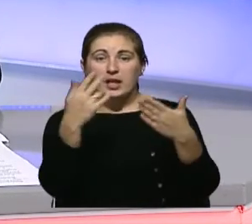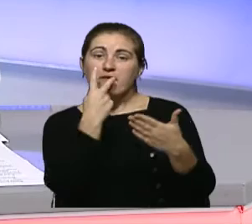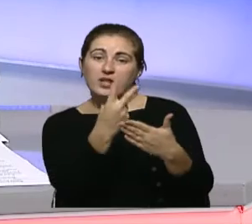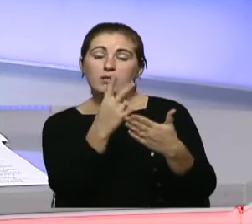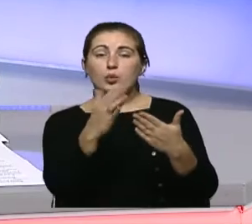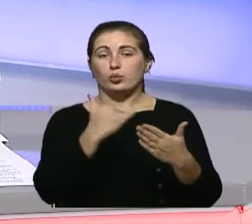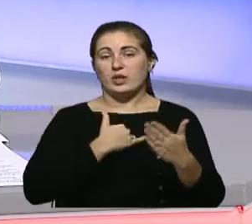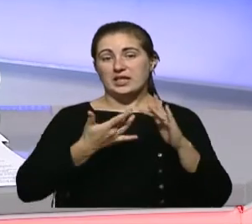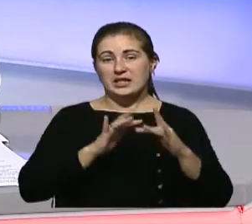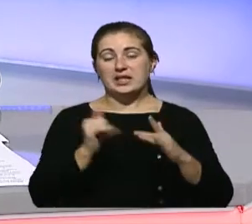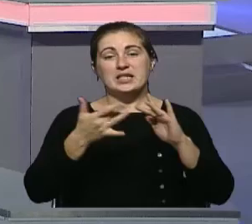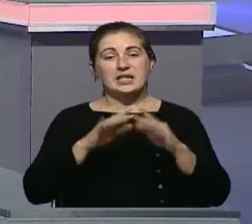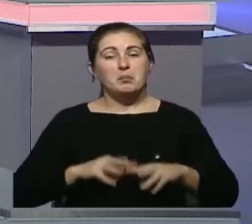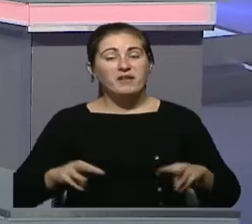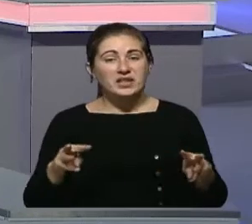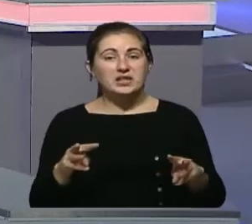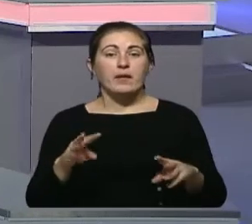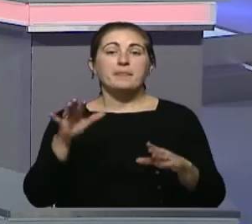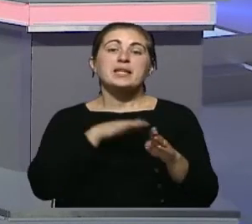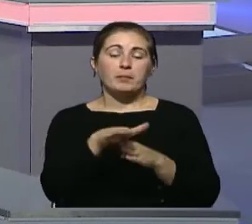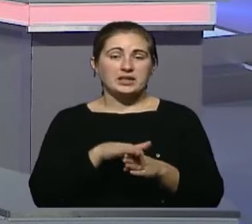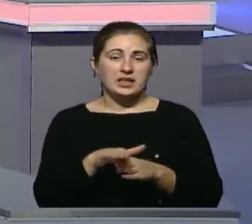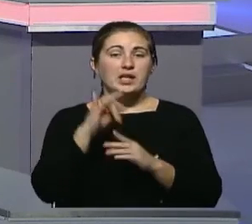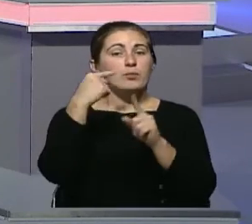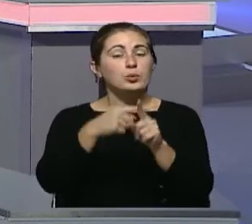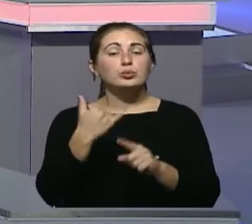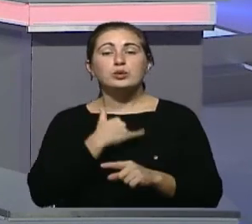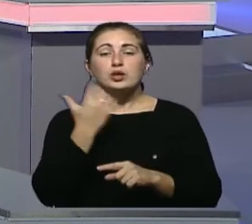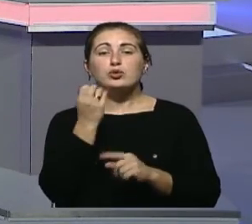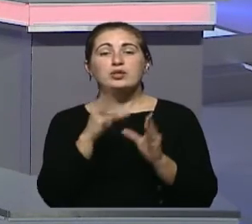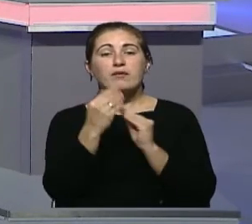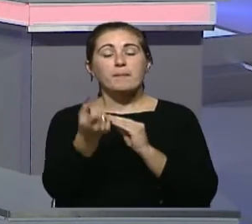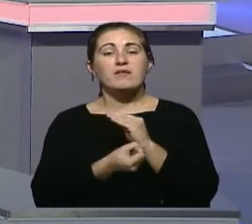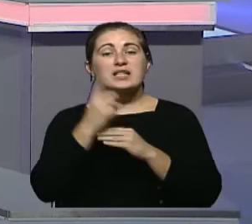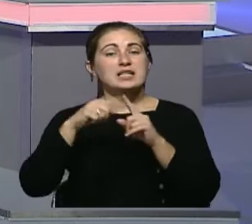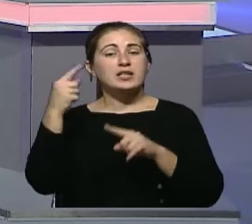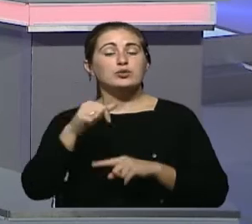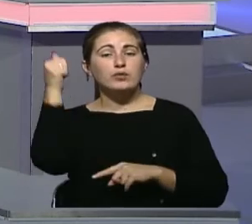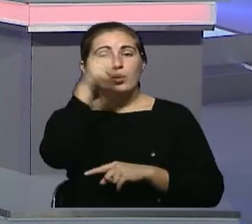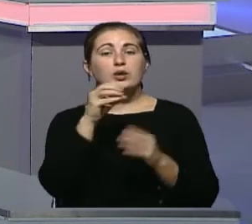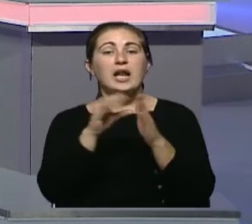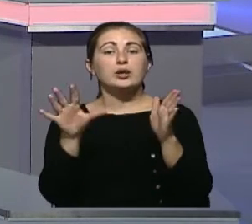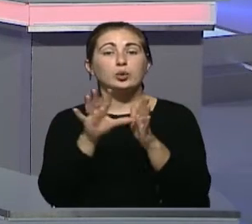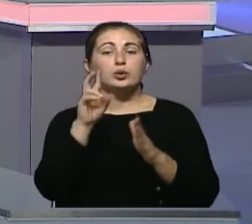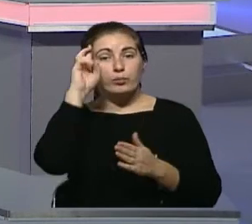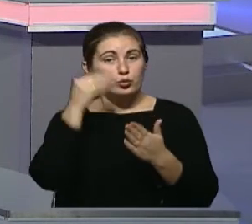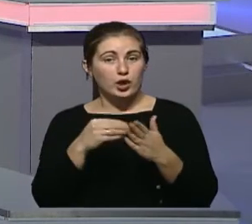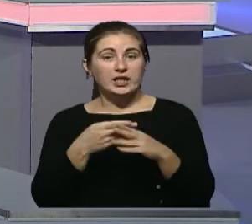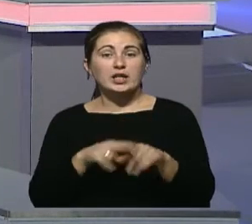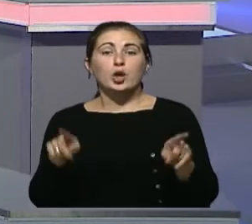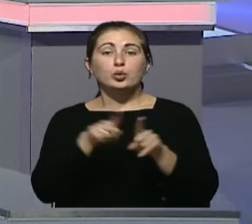у нас на сайте, и на сайте правительства исполнение. Плюс у нас еще с вами появляется со следующего года электронный бюджет, это